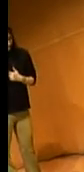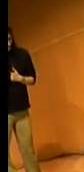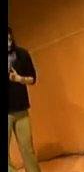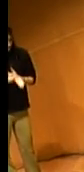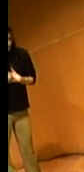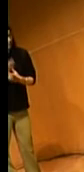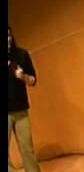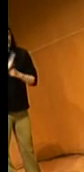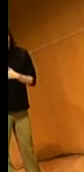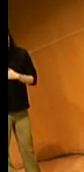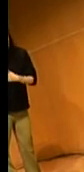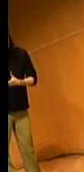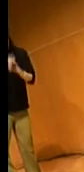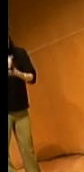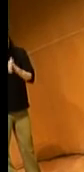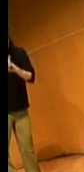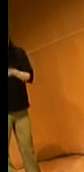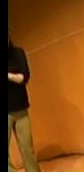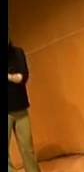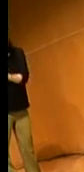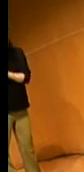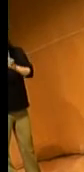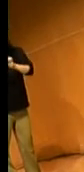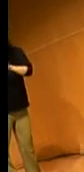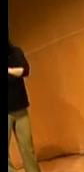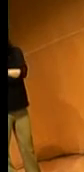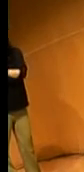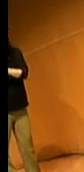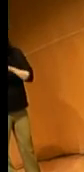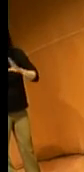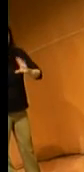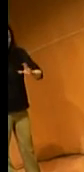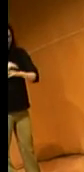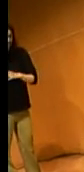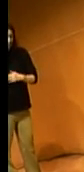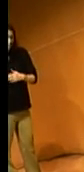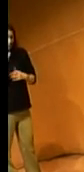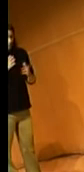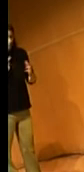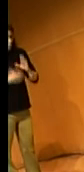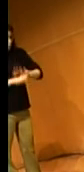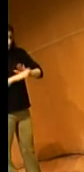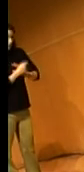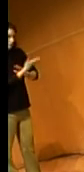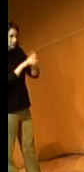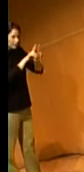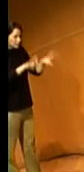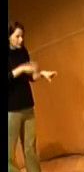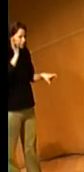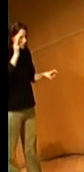la conférence de Madame Caudiaz, on a une situation. Alors, j'ai noté,